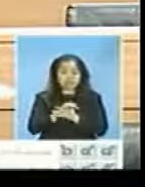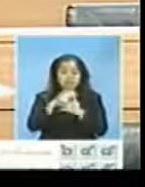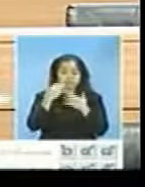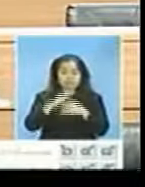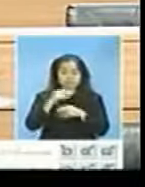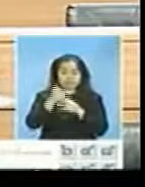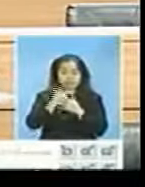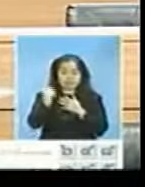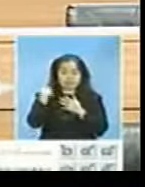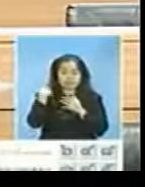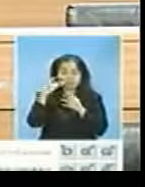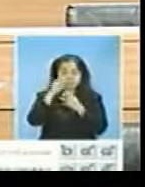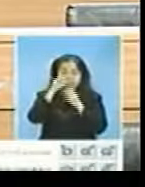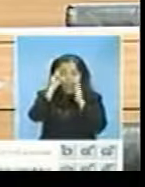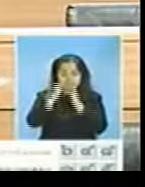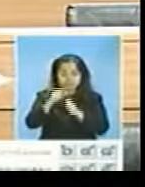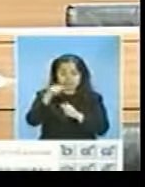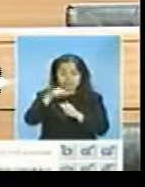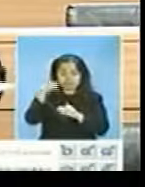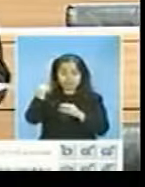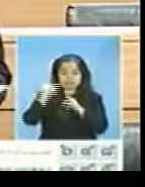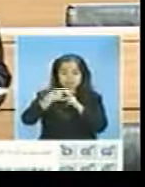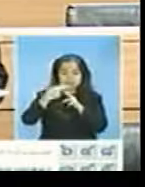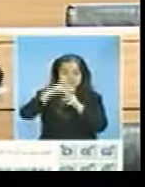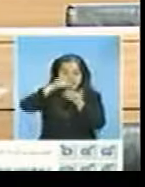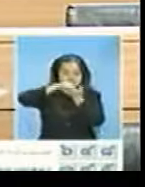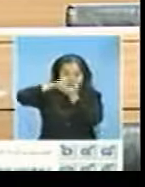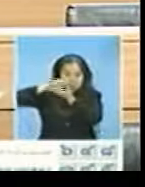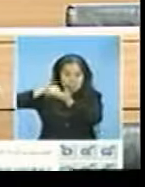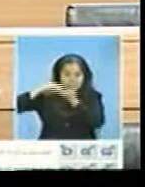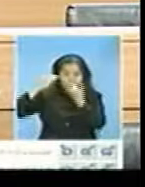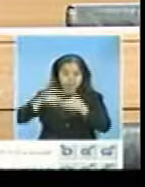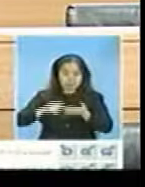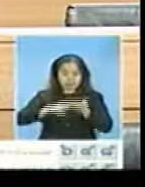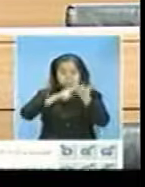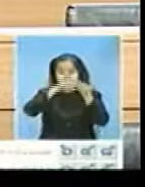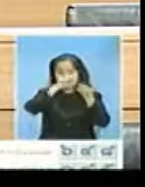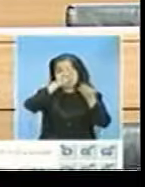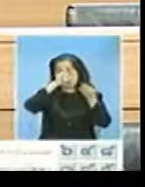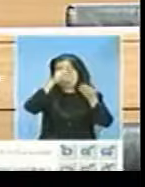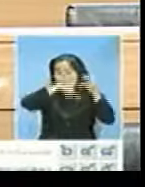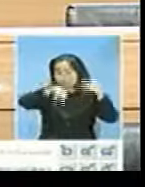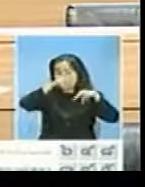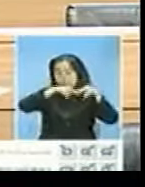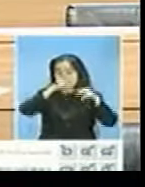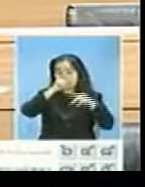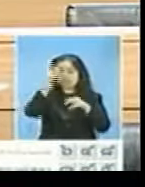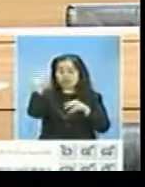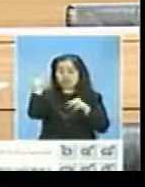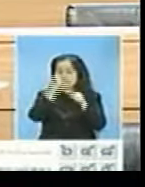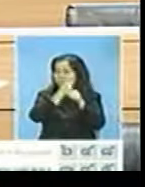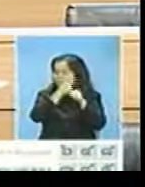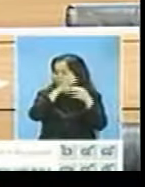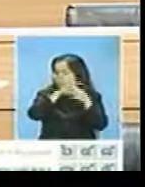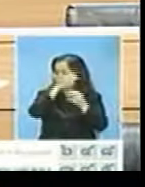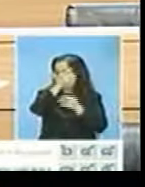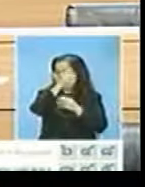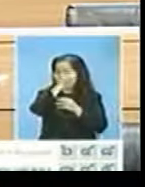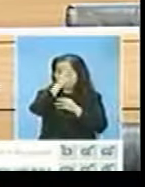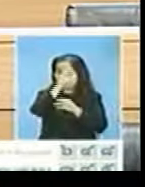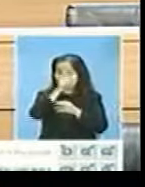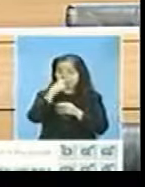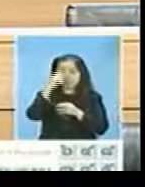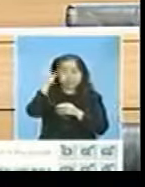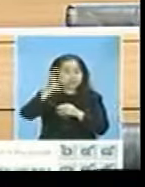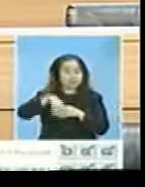องเหลือ200คน200คนเอาชื่อส่งมาให้ท่านสมเจตเลือกท่านอยู่ในคมช.ท่านบอกว่านี่เรื่องเ